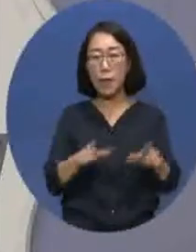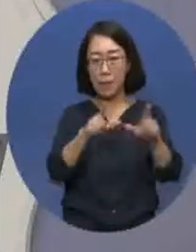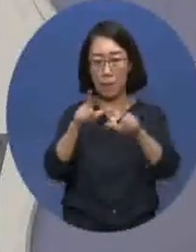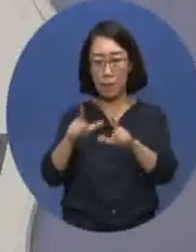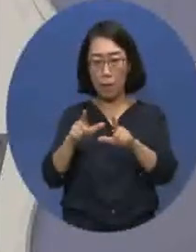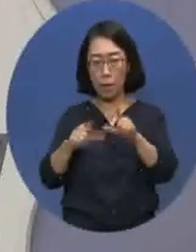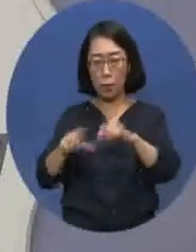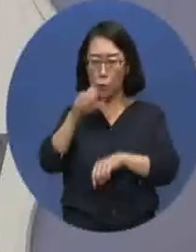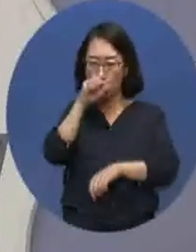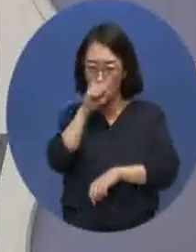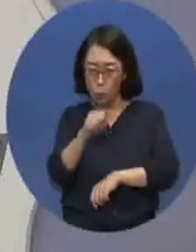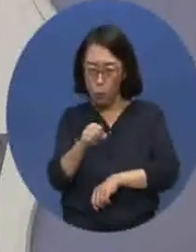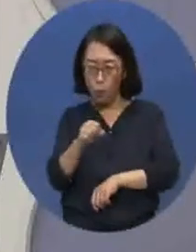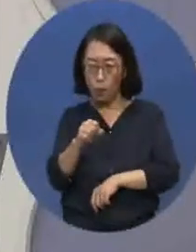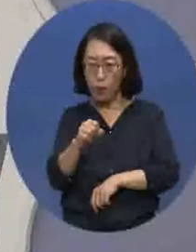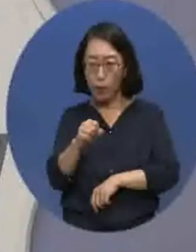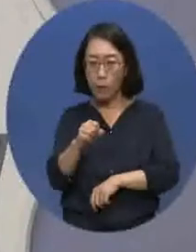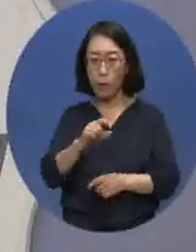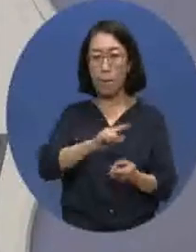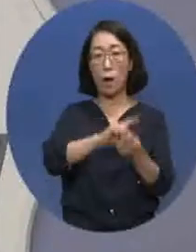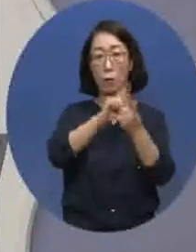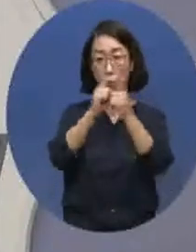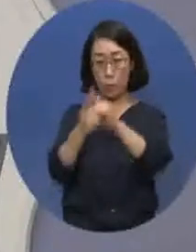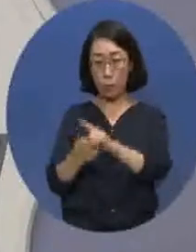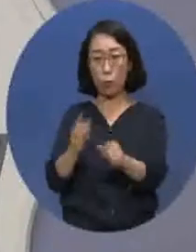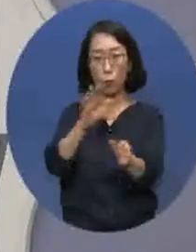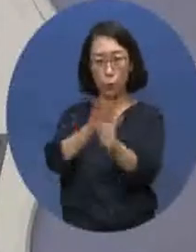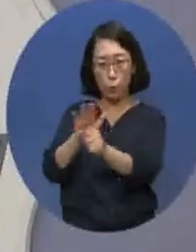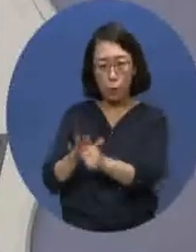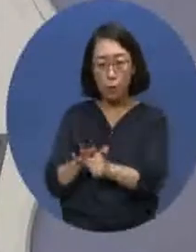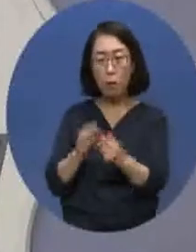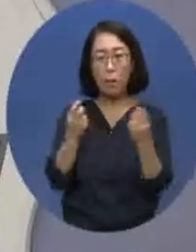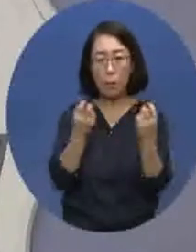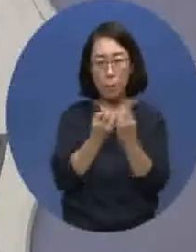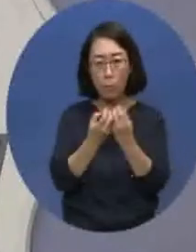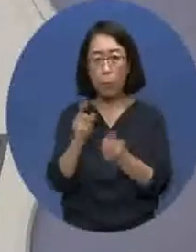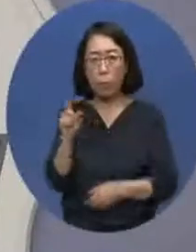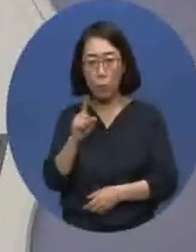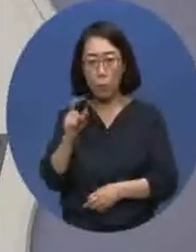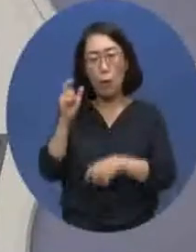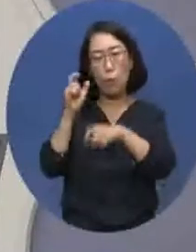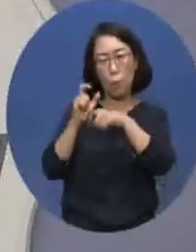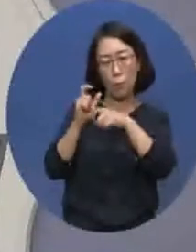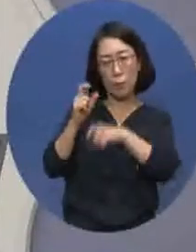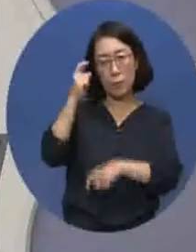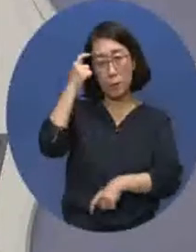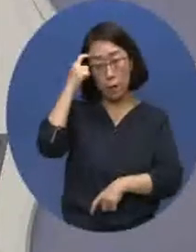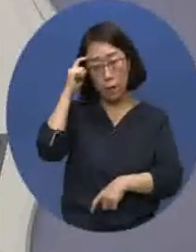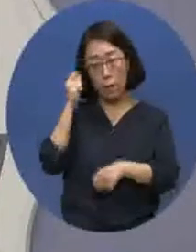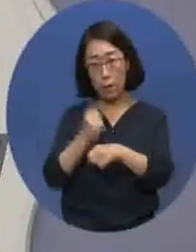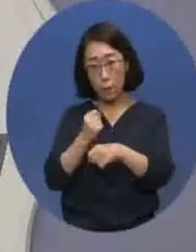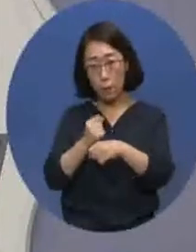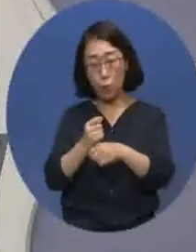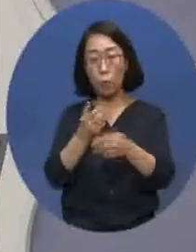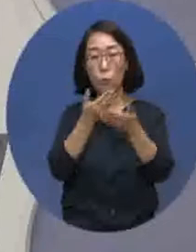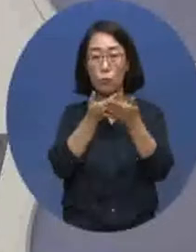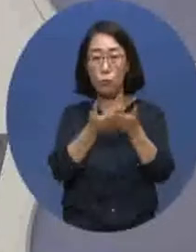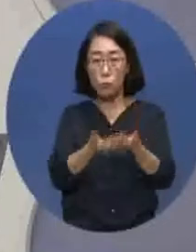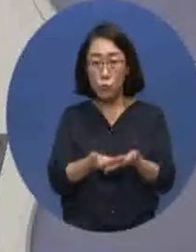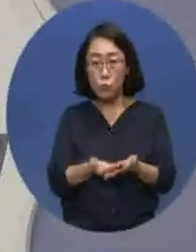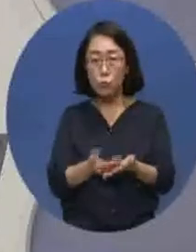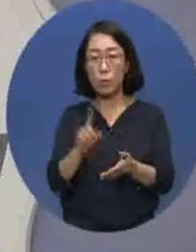좋아질 수 있도록 하는 어떤 그런 정책들은 뭘까 이런 고민도 하고 그리고 중요한 것은 아